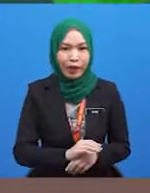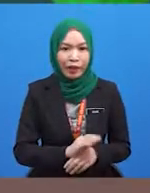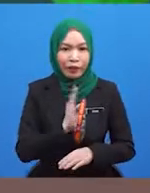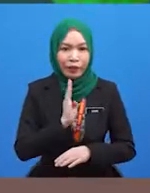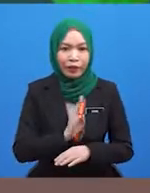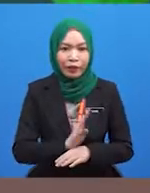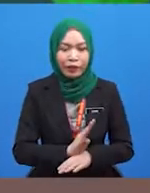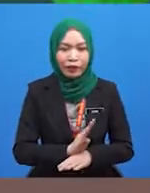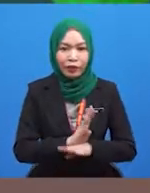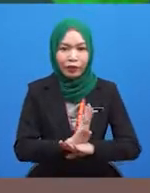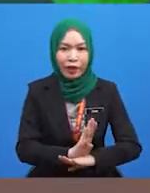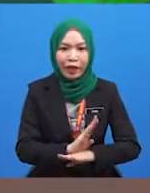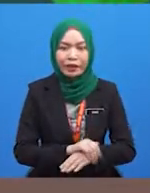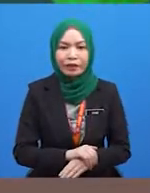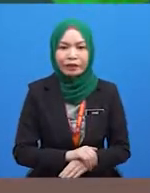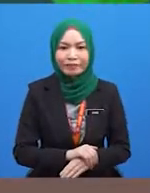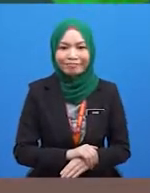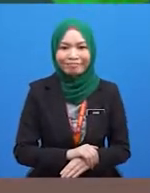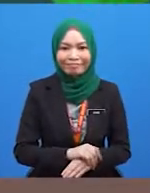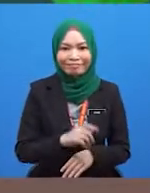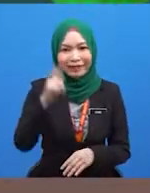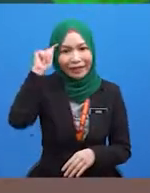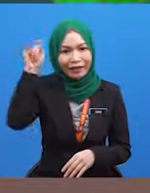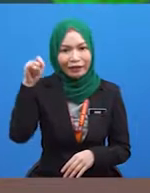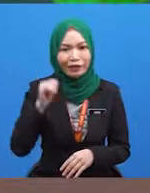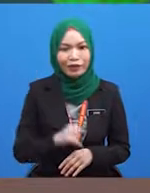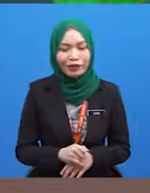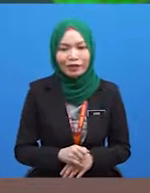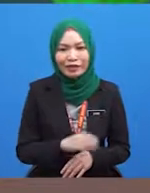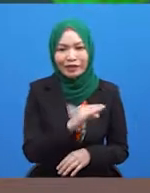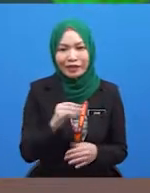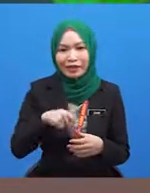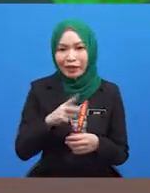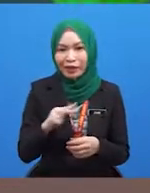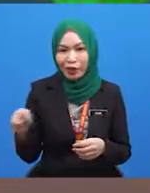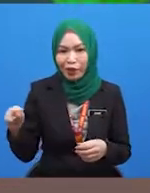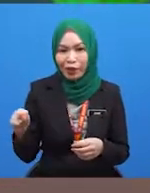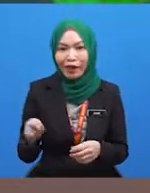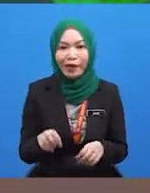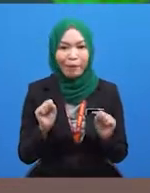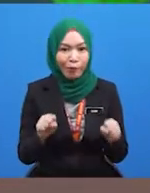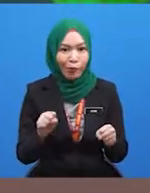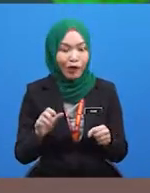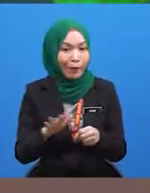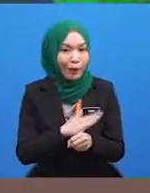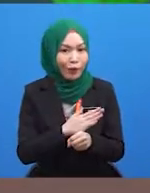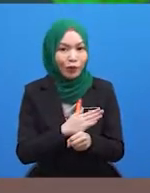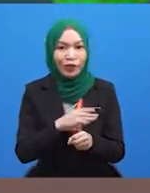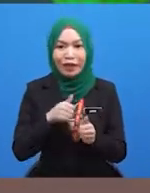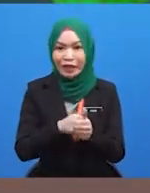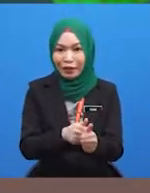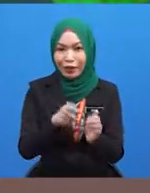buat perubahan pada produk sedia ada agar dapat memenuhi keperluan dan kehendak pengguna